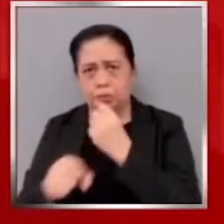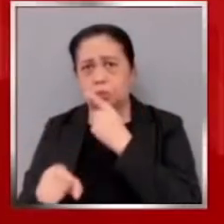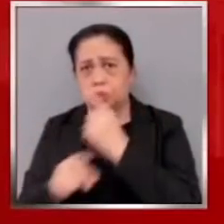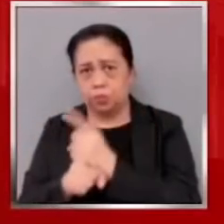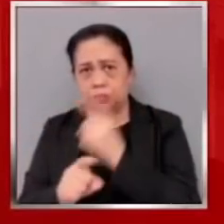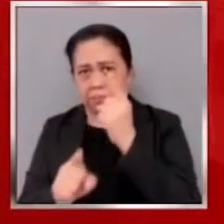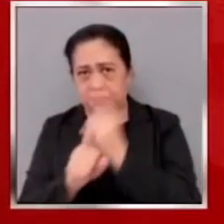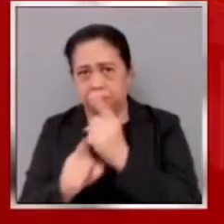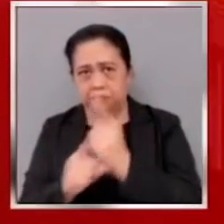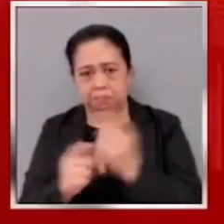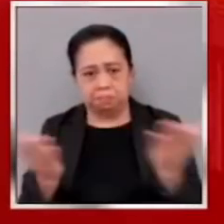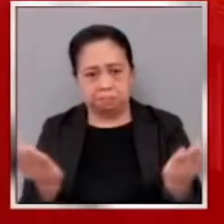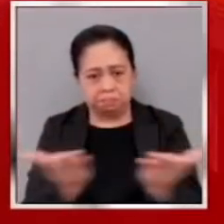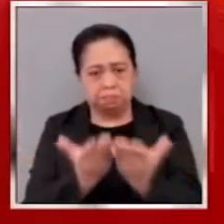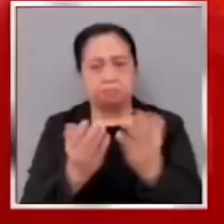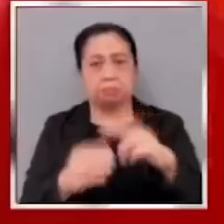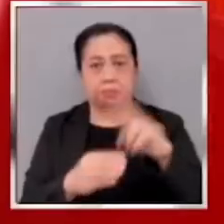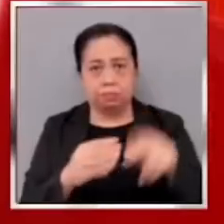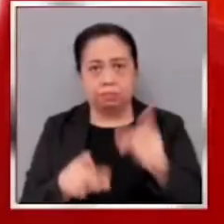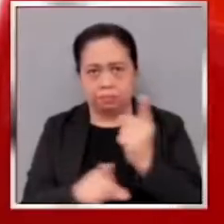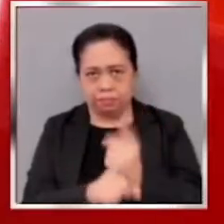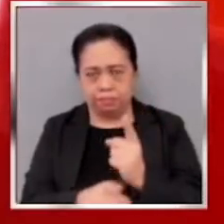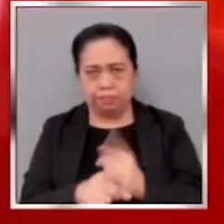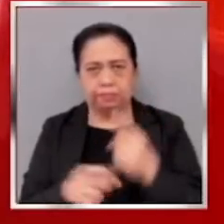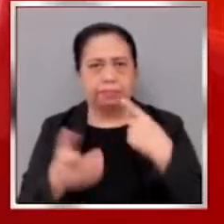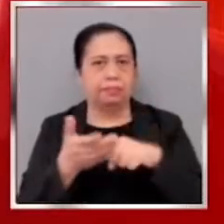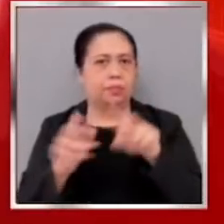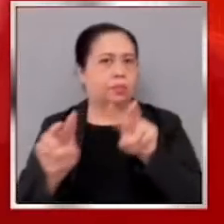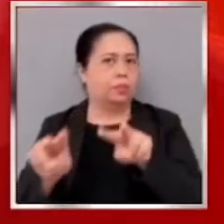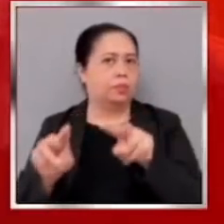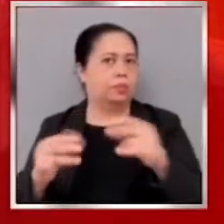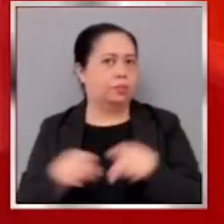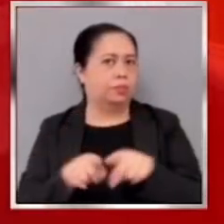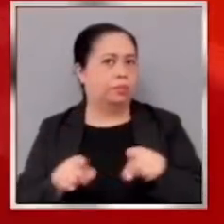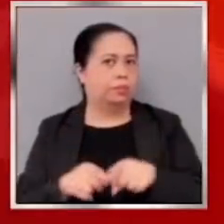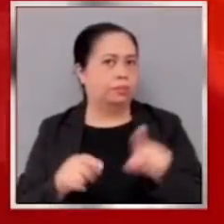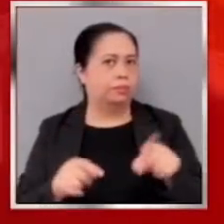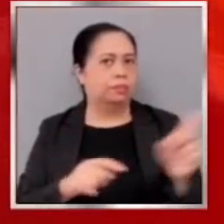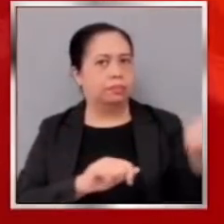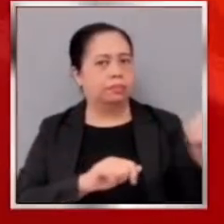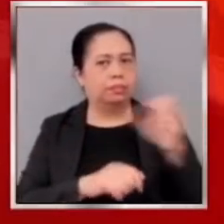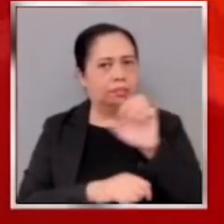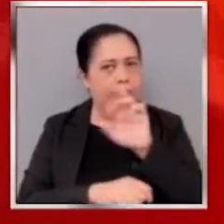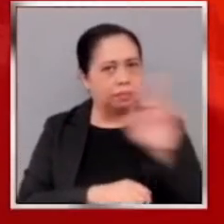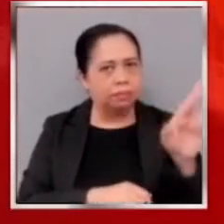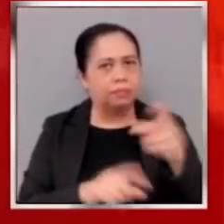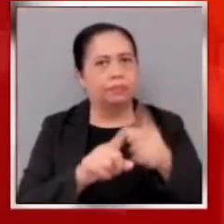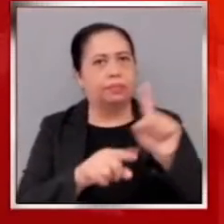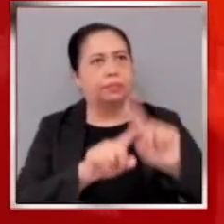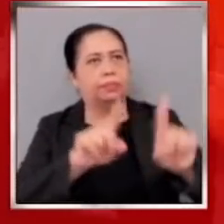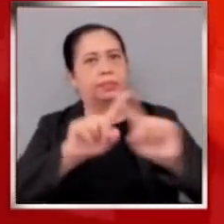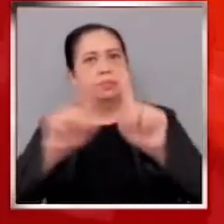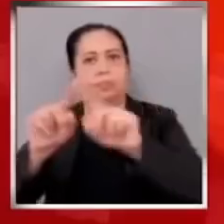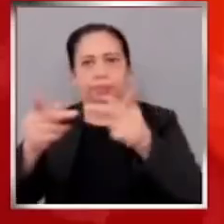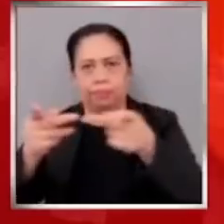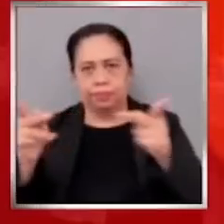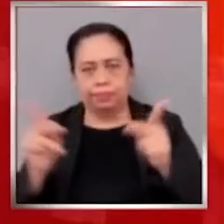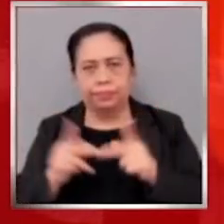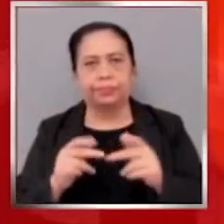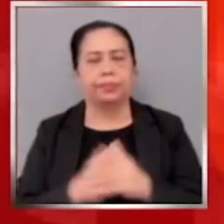mga resulta. Inaantabayanan din natin ngayong araw ang pagdating ng iba pang ER galing sa iba't ibang lugar. As